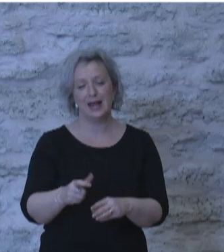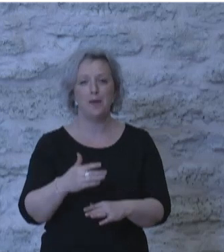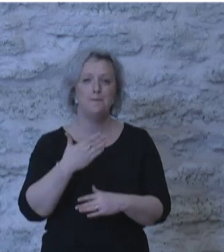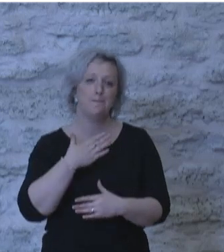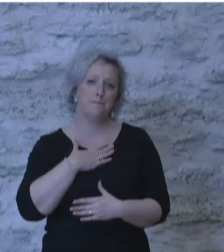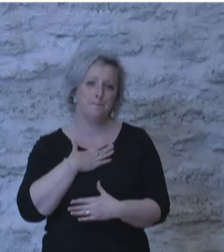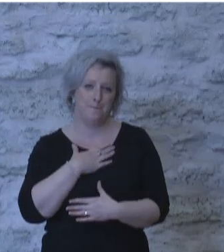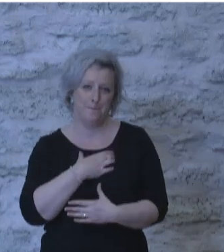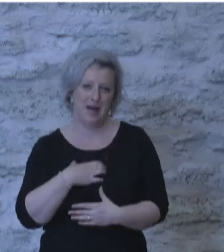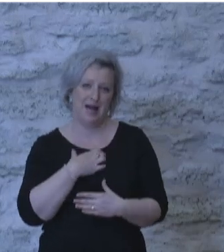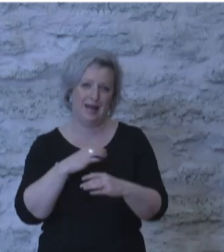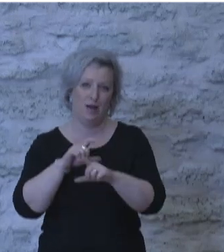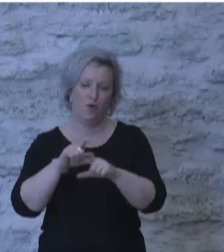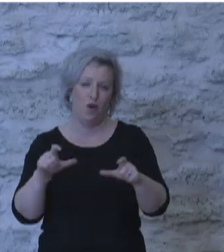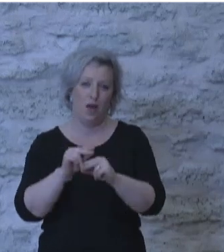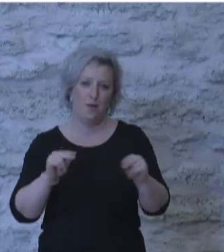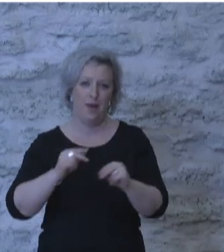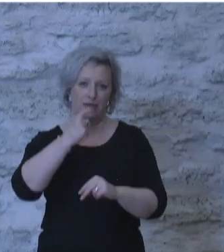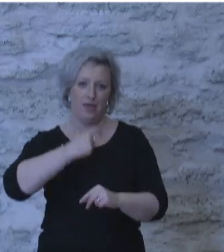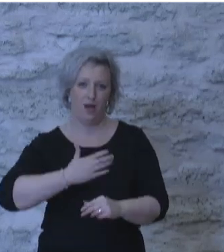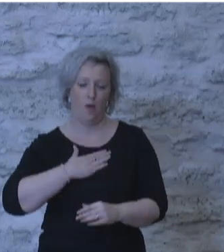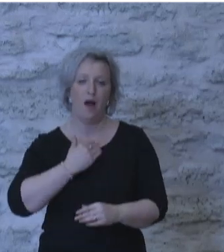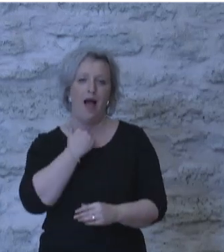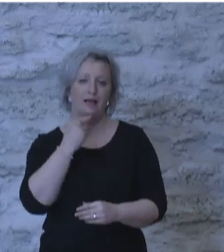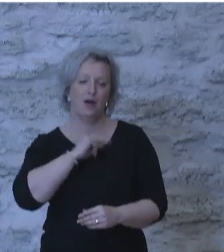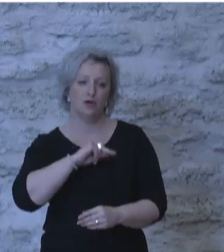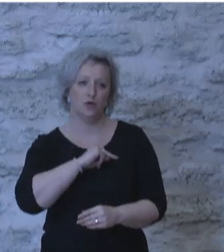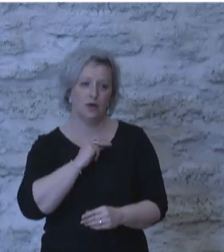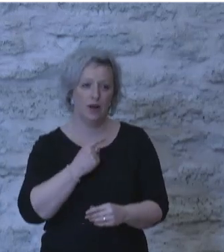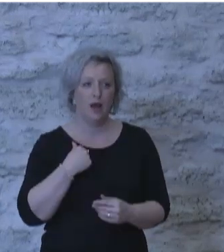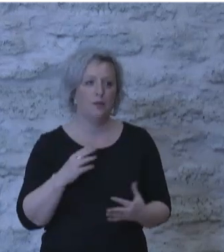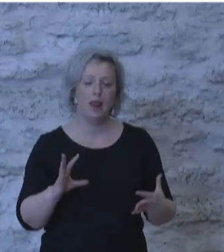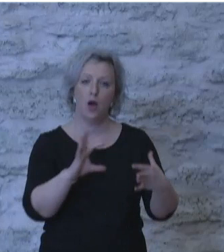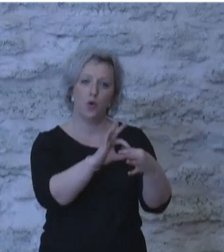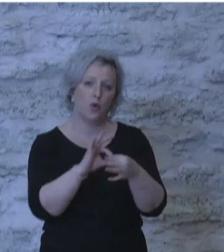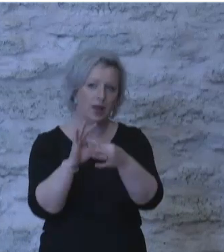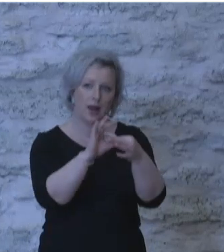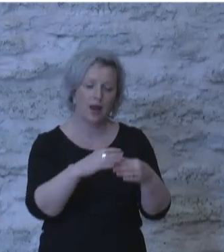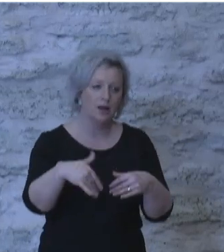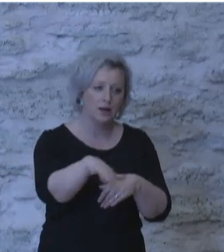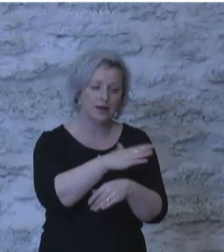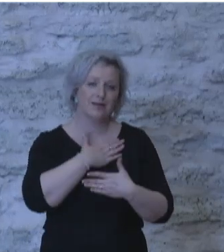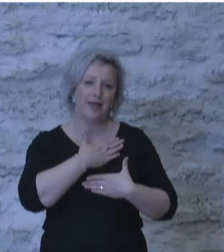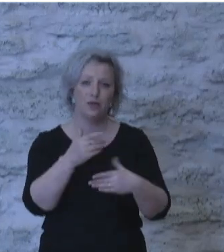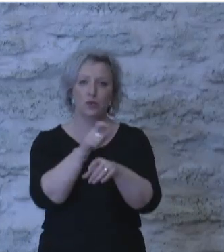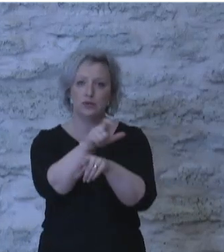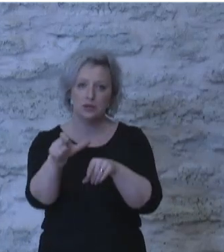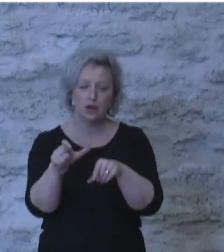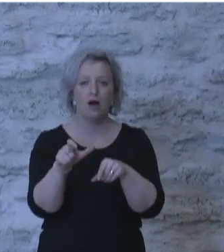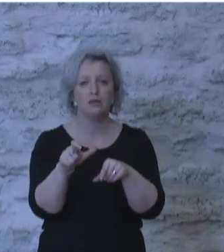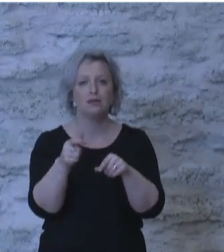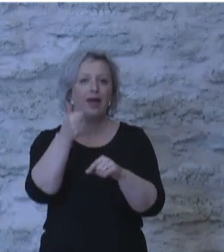on teie heade ja südamliked oetussõnade ka kõikide siseturvalisuse ametite poole eile.